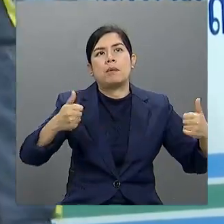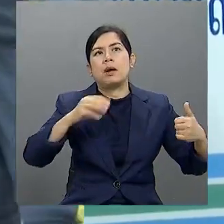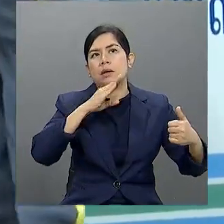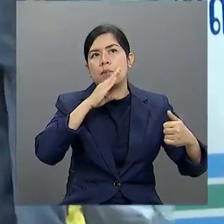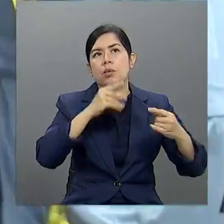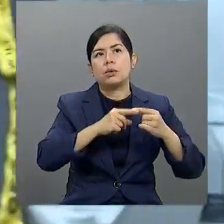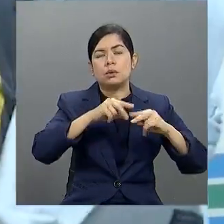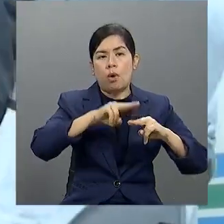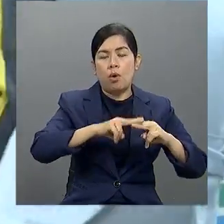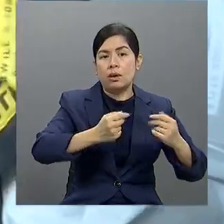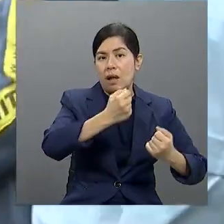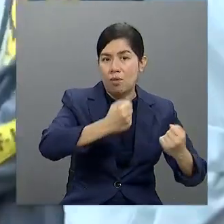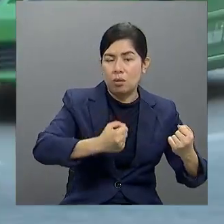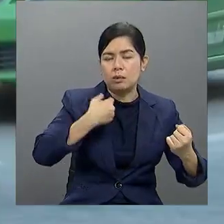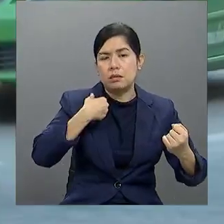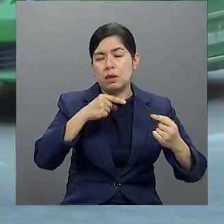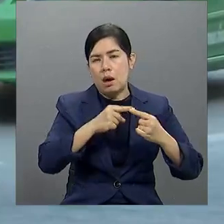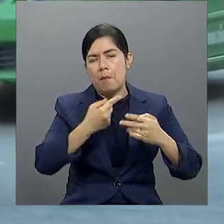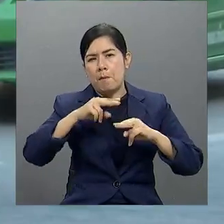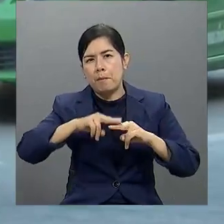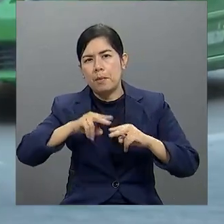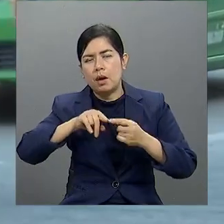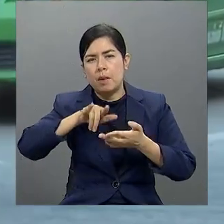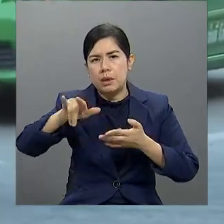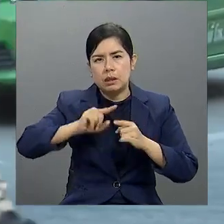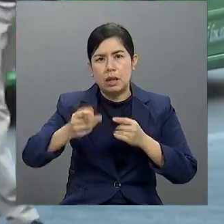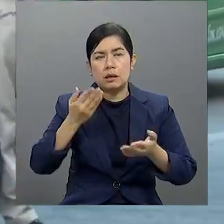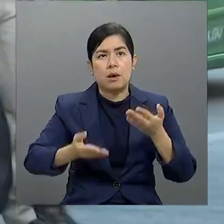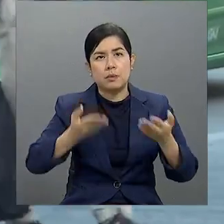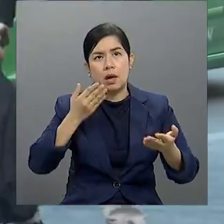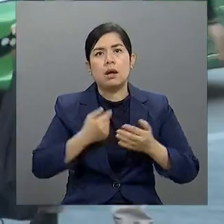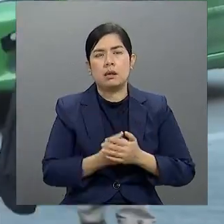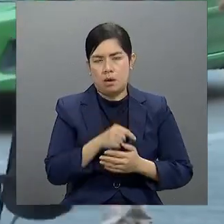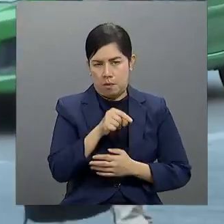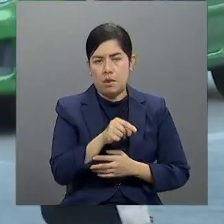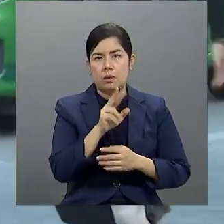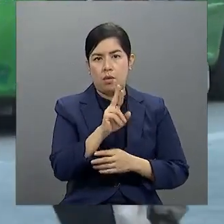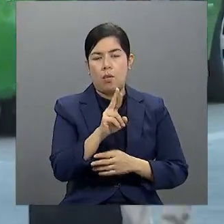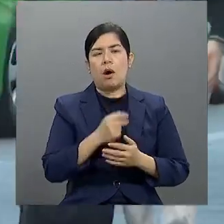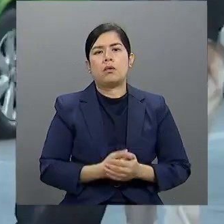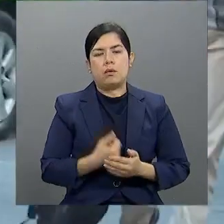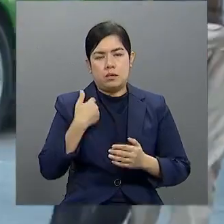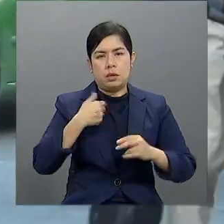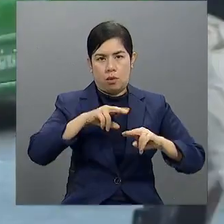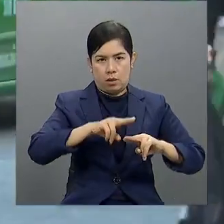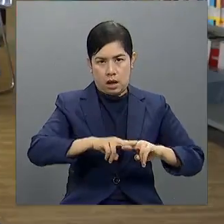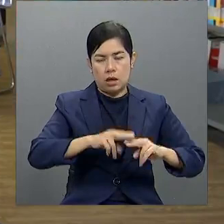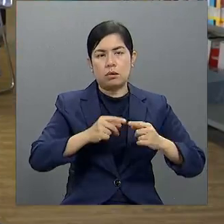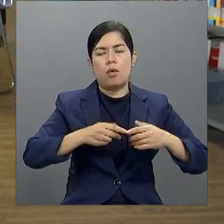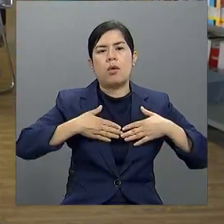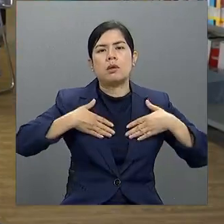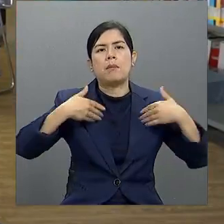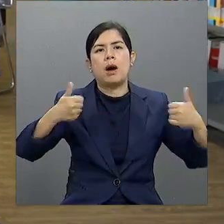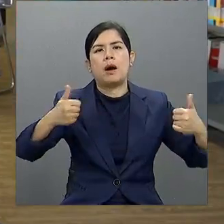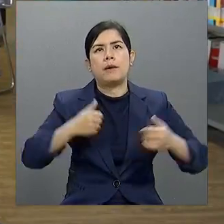ขยับร่างกายบ่อยๆพยายามอย่านั่งไขว้ขาเพราะทำให้เลือดไหลเวียนไม่ดี นั่งไขว้ห้างเนี่ยไม่ควรมันอาจจะได้ความแบบสง่า